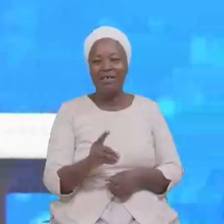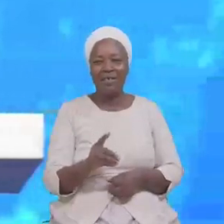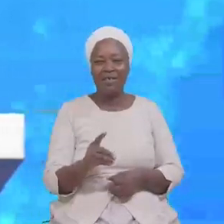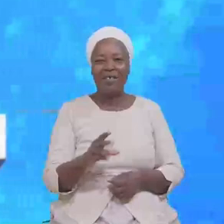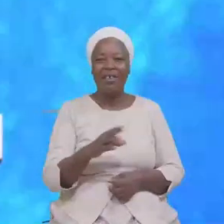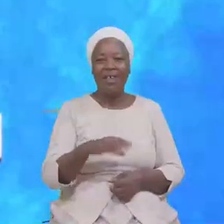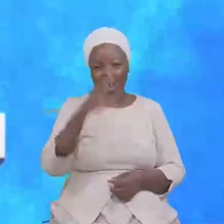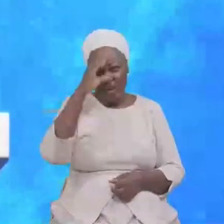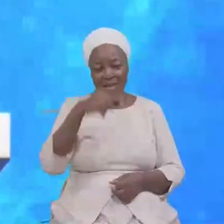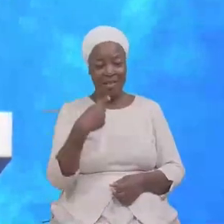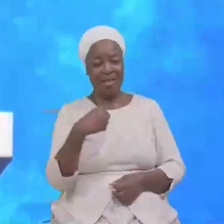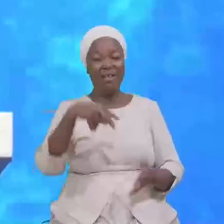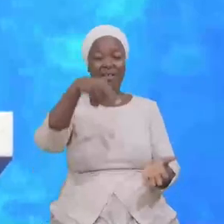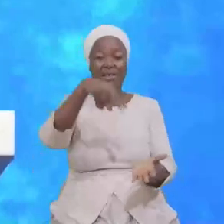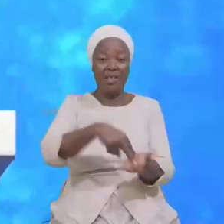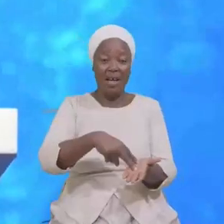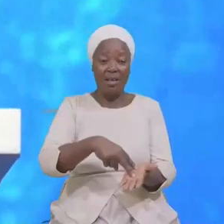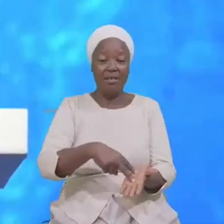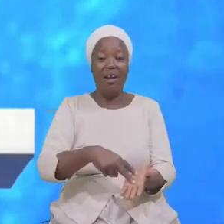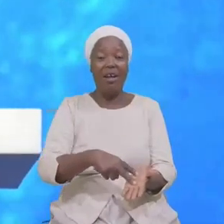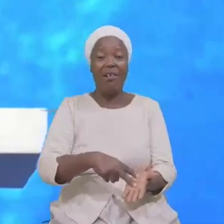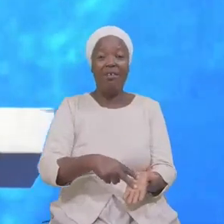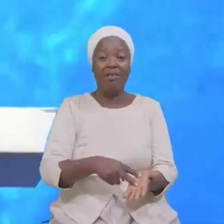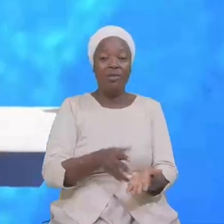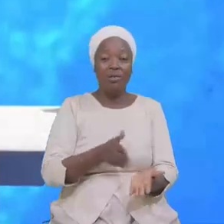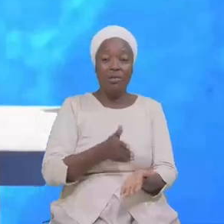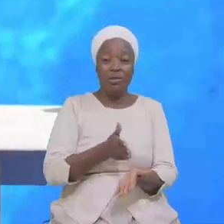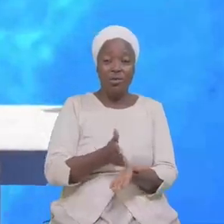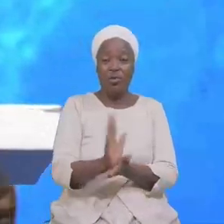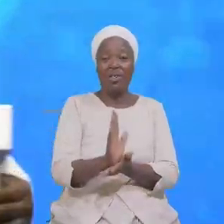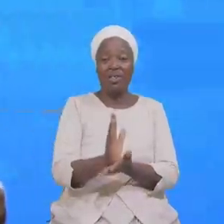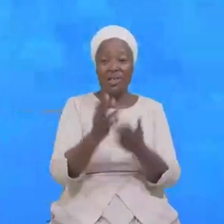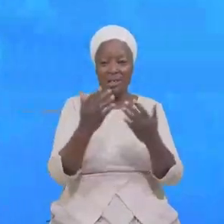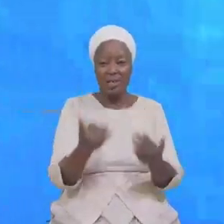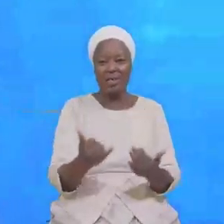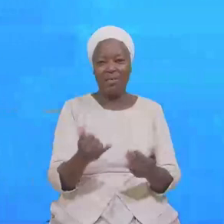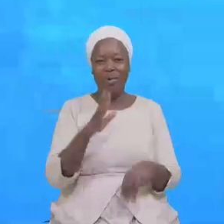il a dit, lève-toi sur tes pieds.